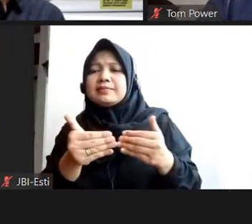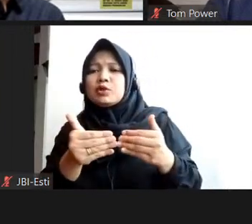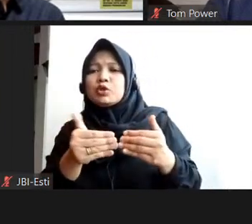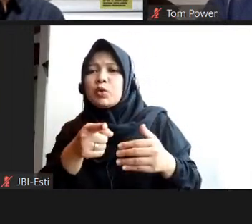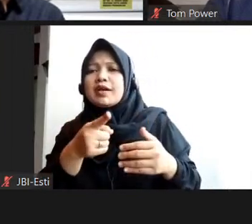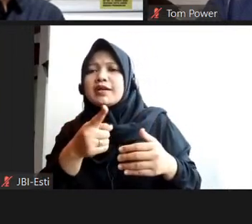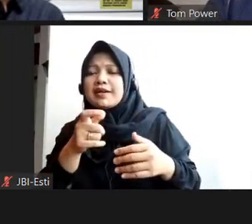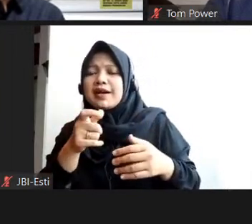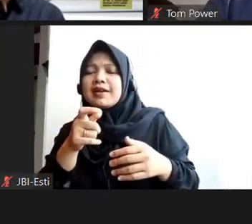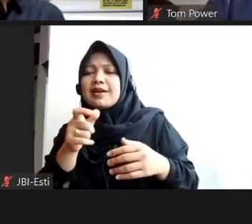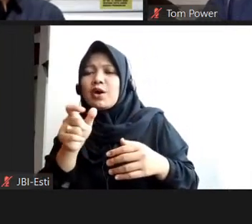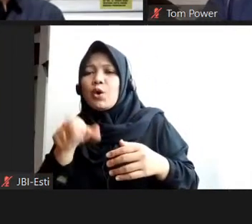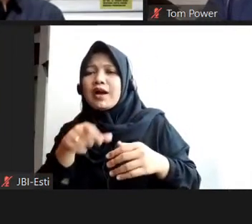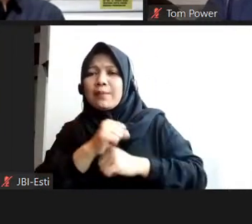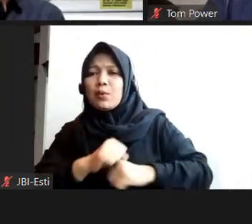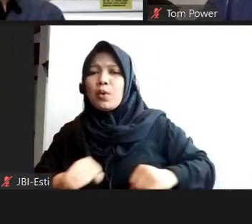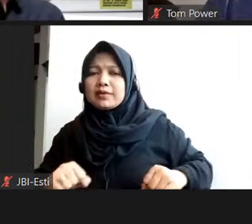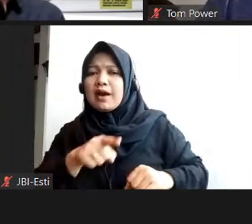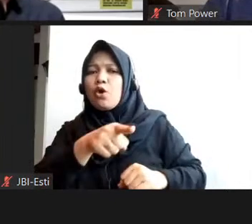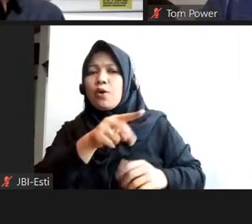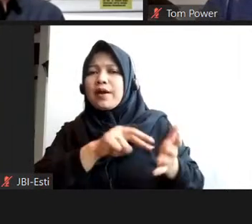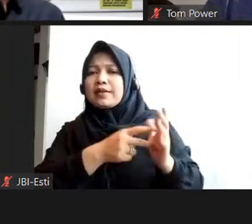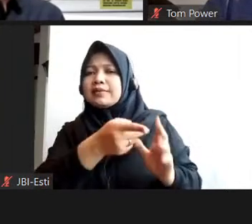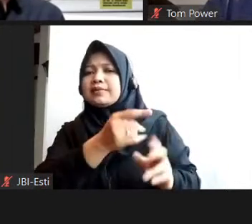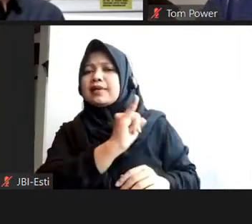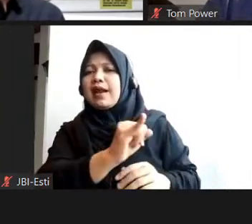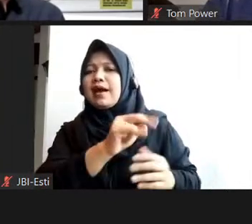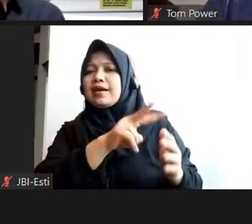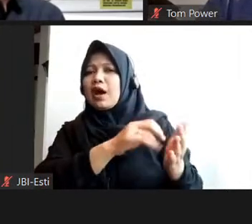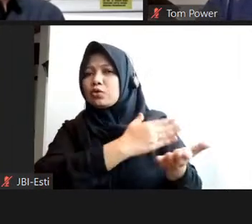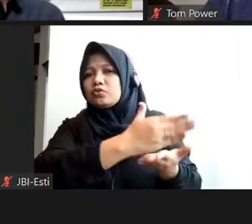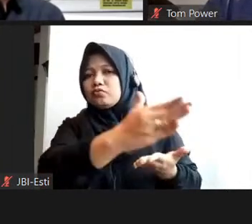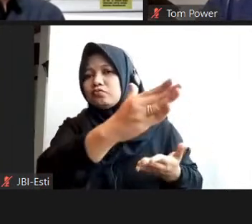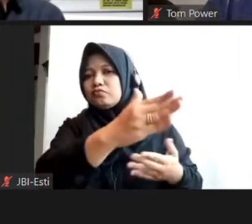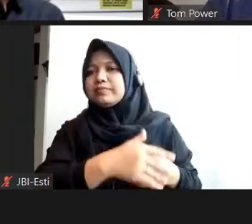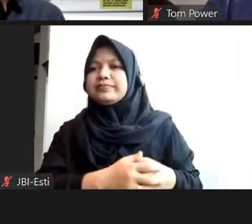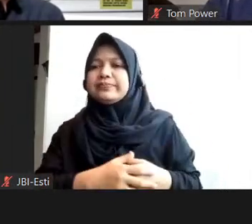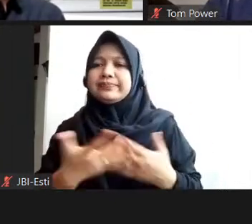perlu dilibas. Itu jawaban dari saya, terima kasih.